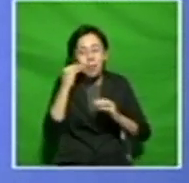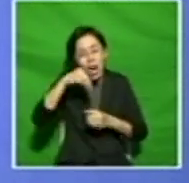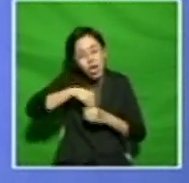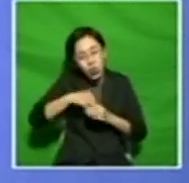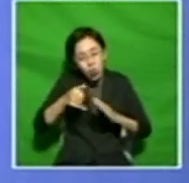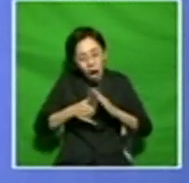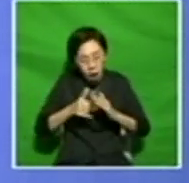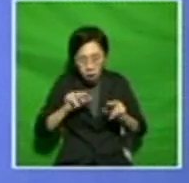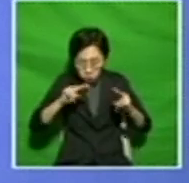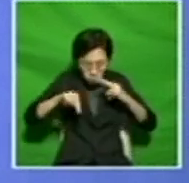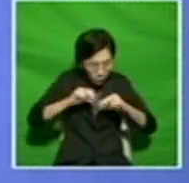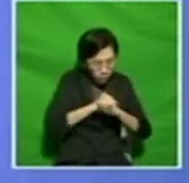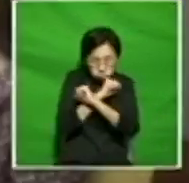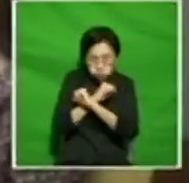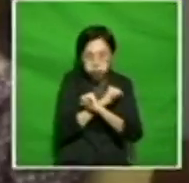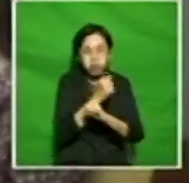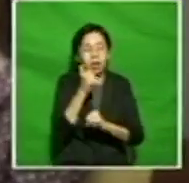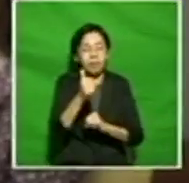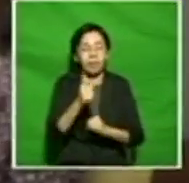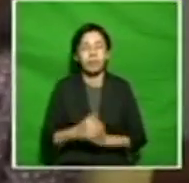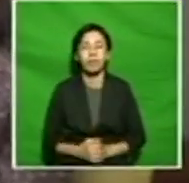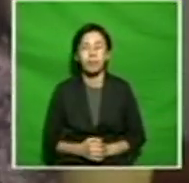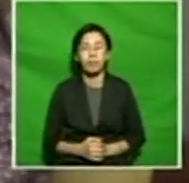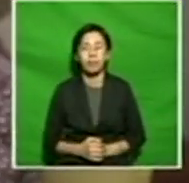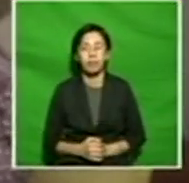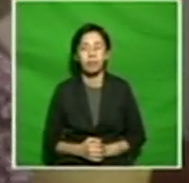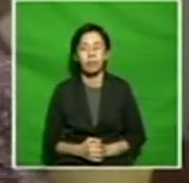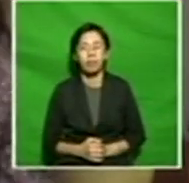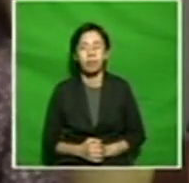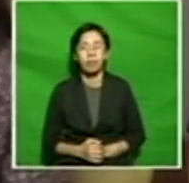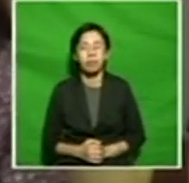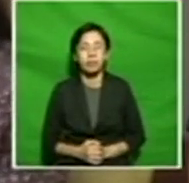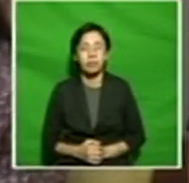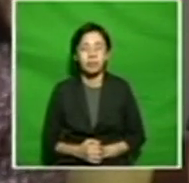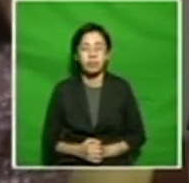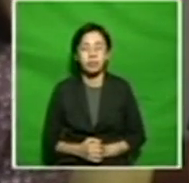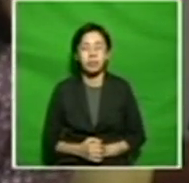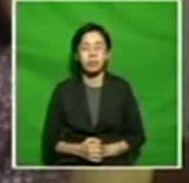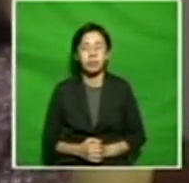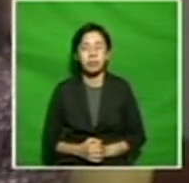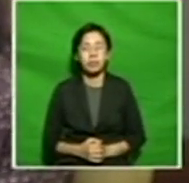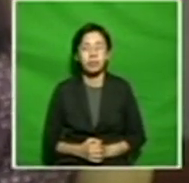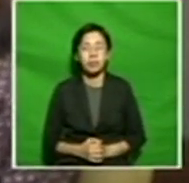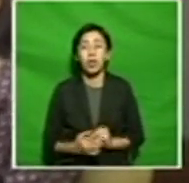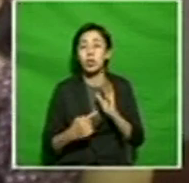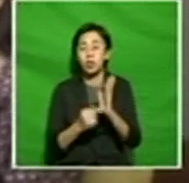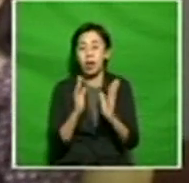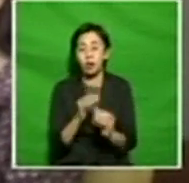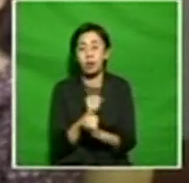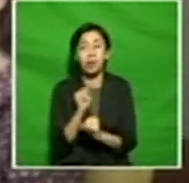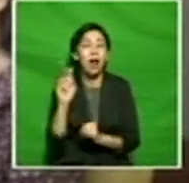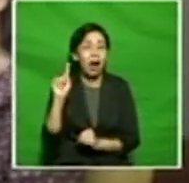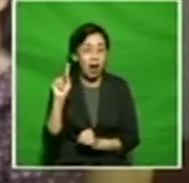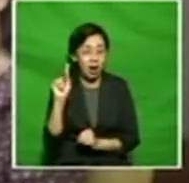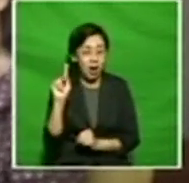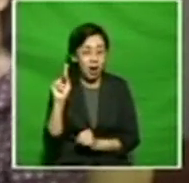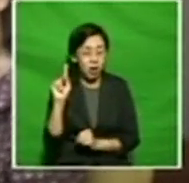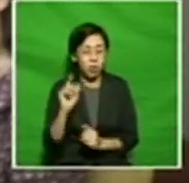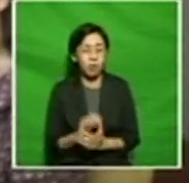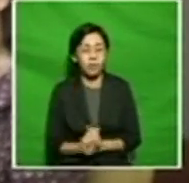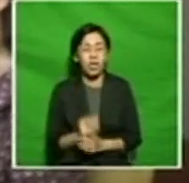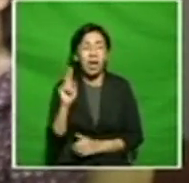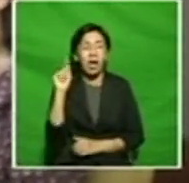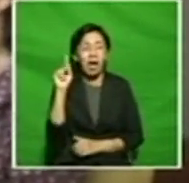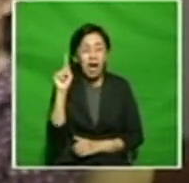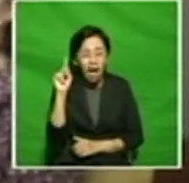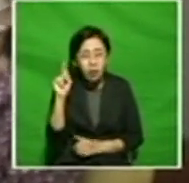างดีอีกด้วยครับ ท่านครับอย่างแนวทางการทำงานอย่างของสื่อมวลชนอย่างเงี้ยฮะจะต้องมี